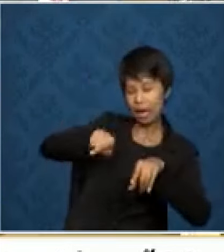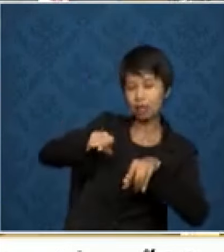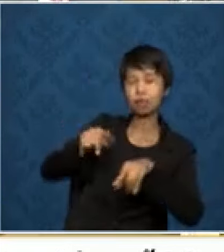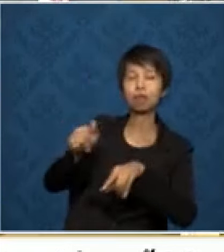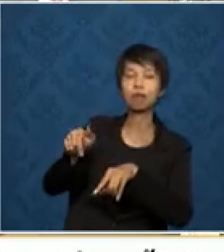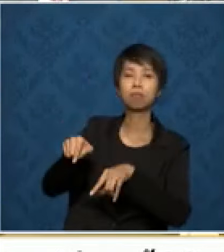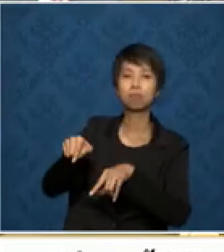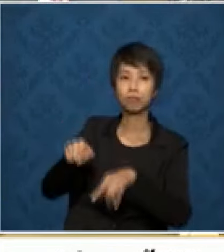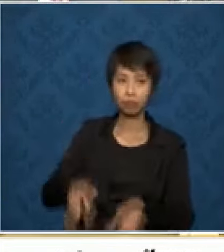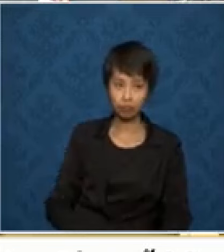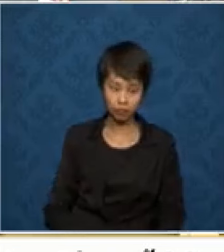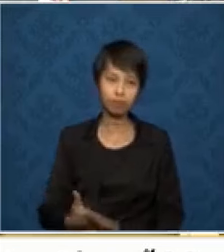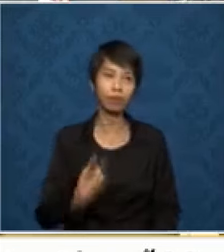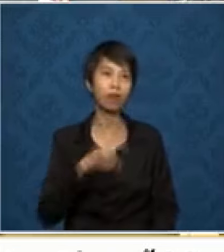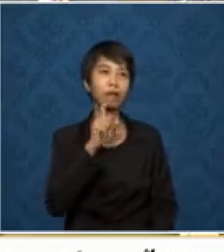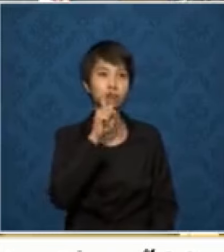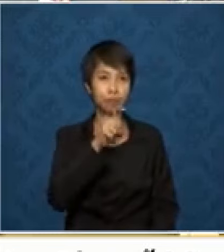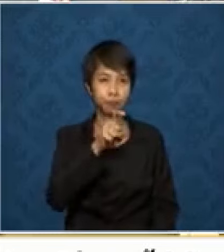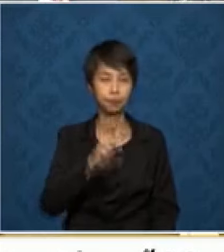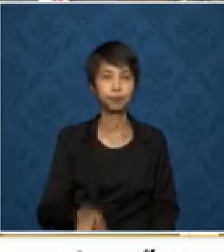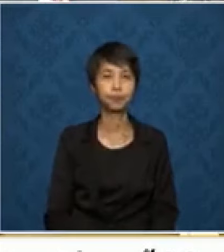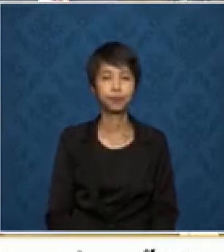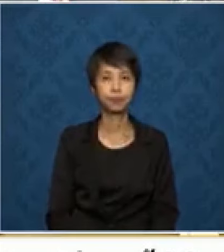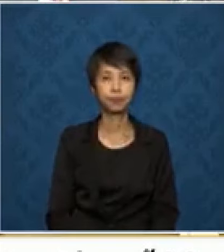สำคัญขอถามว่า